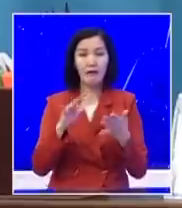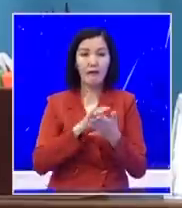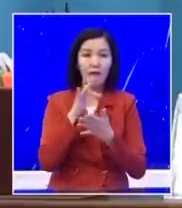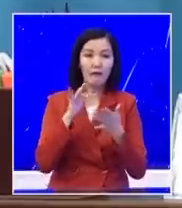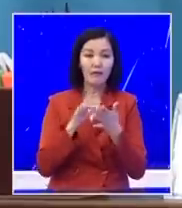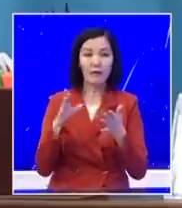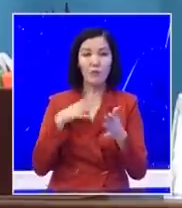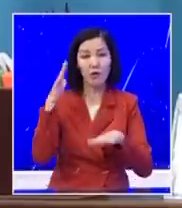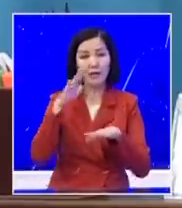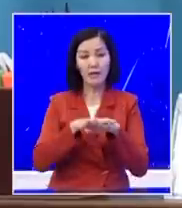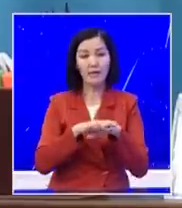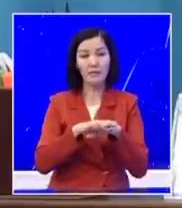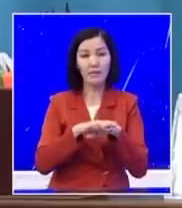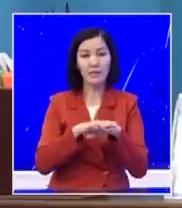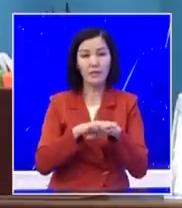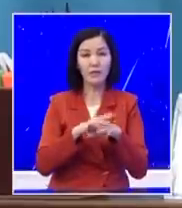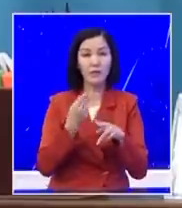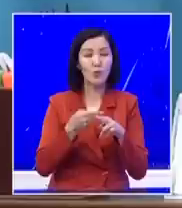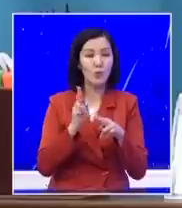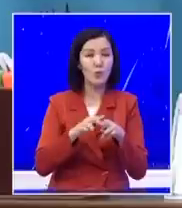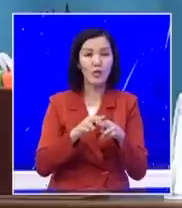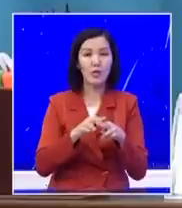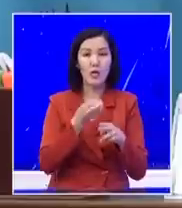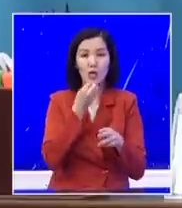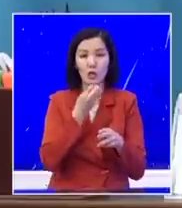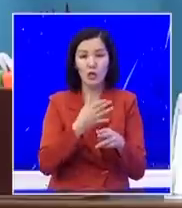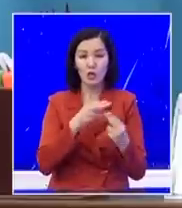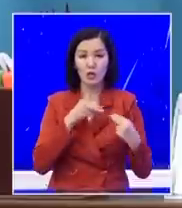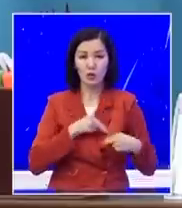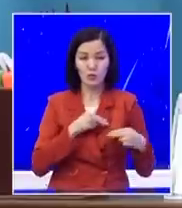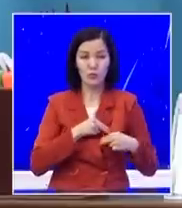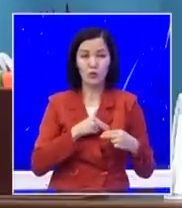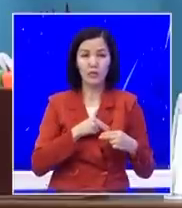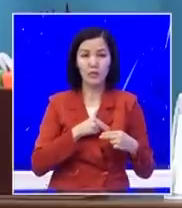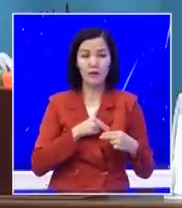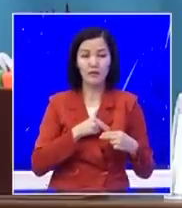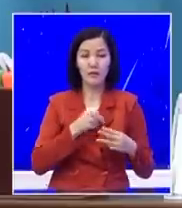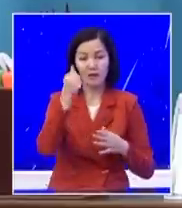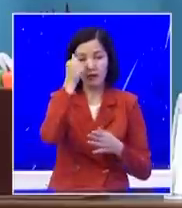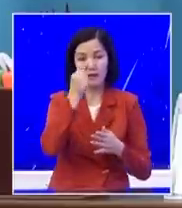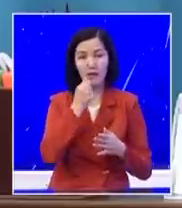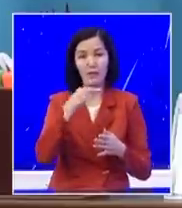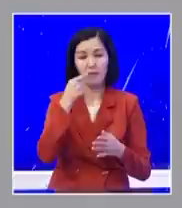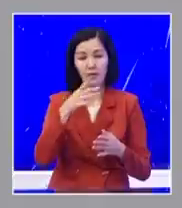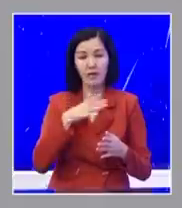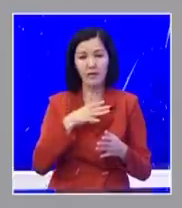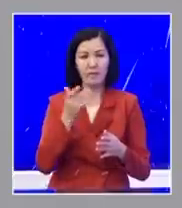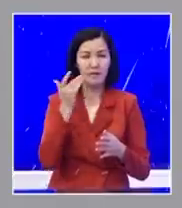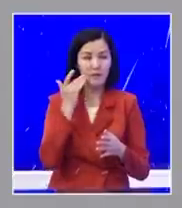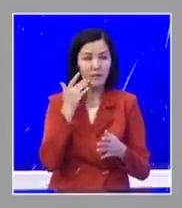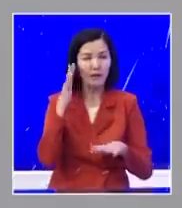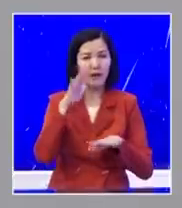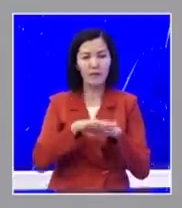болған әкімдердің арасында жақсы істеген осы Талғат Қанатұлы деп рахметін айтты. Мен арғашан